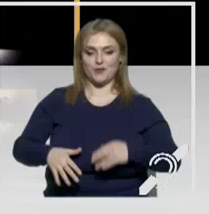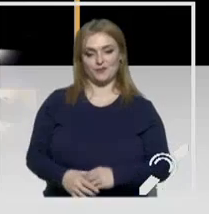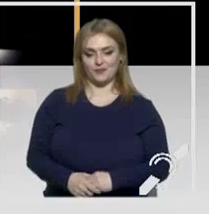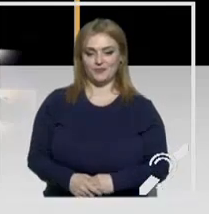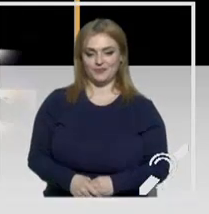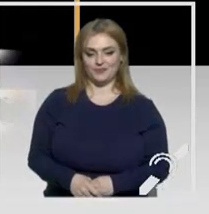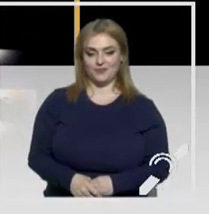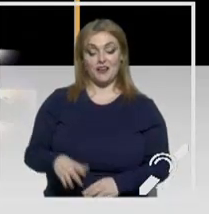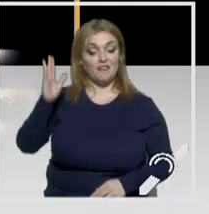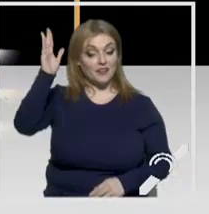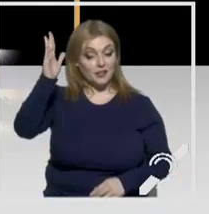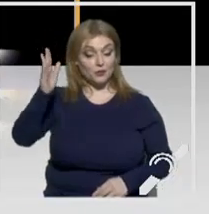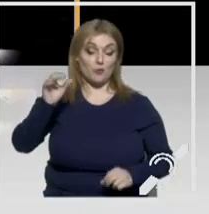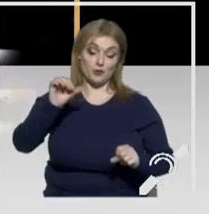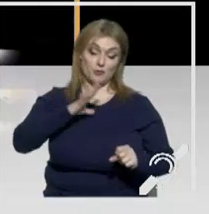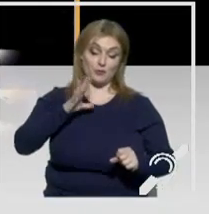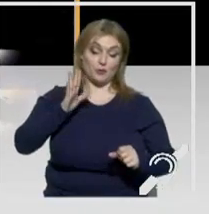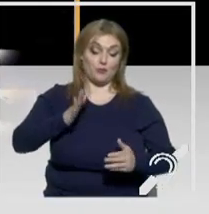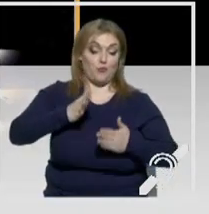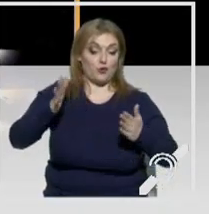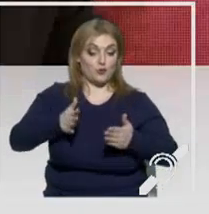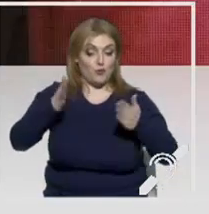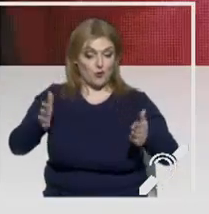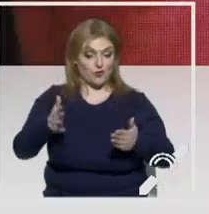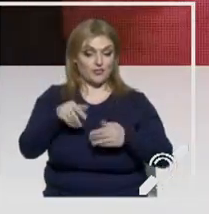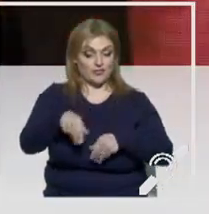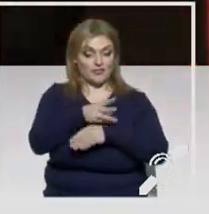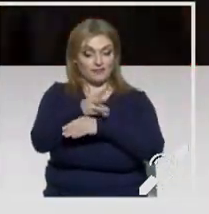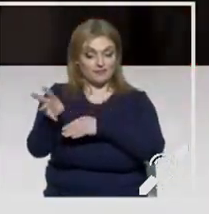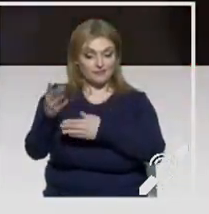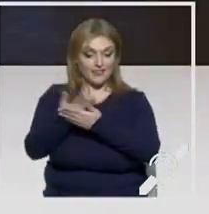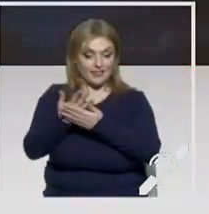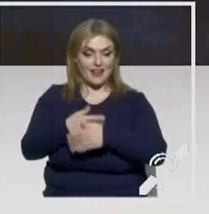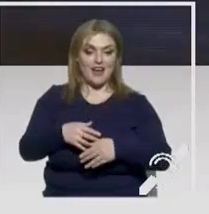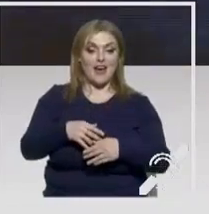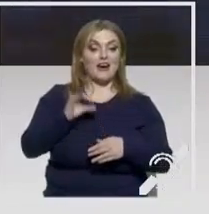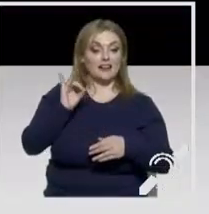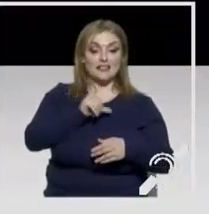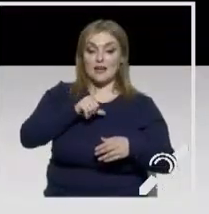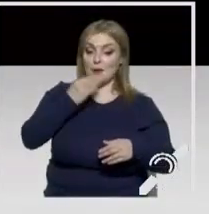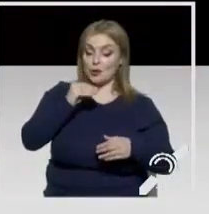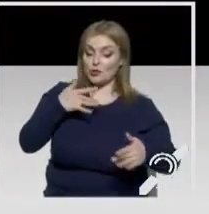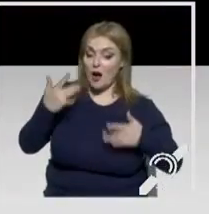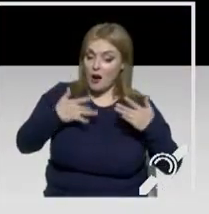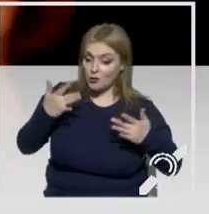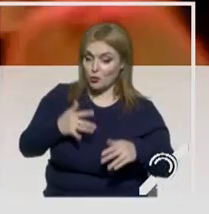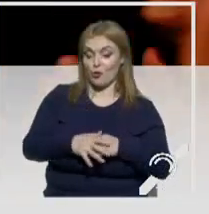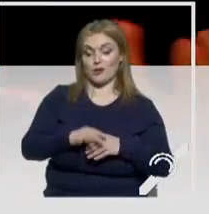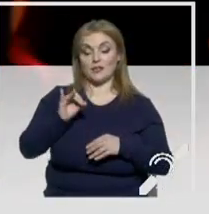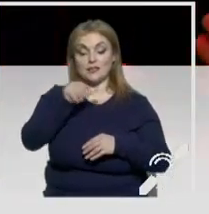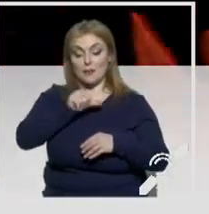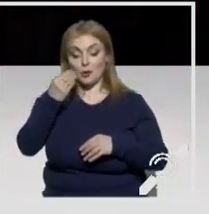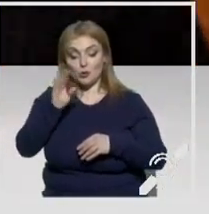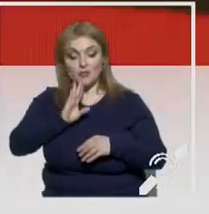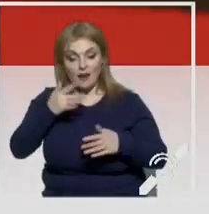că o să sporească calitatea filmelor. Trofeele pentru cel mai bun actor și cea mai bună actriță au revenit lui